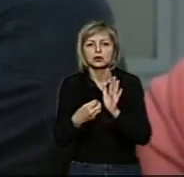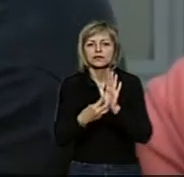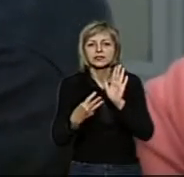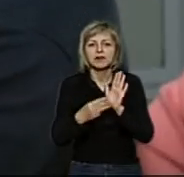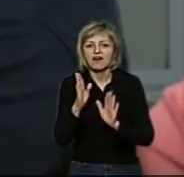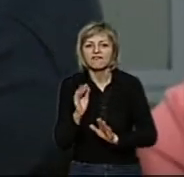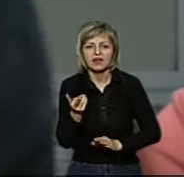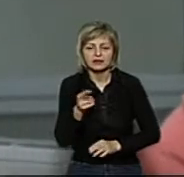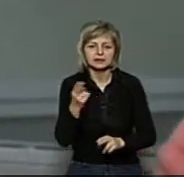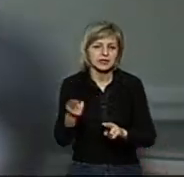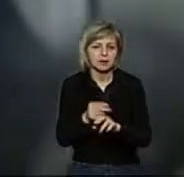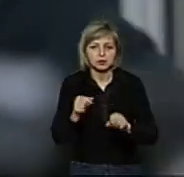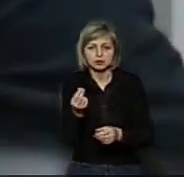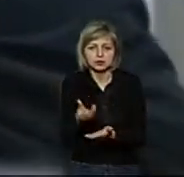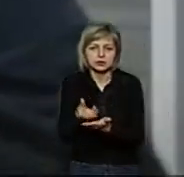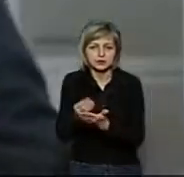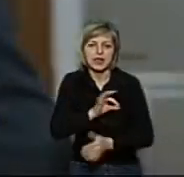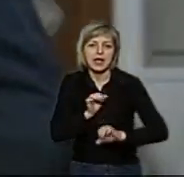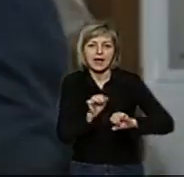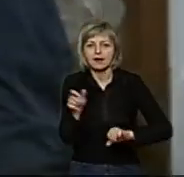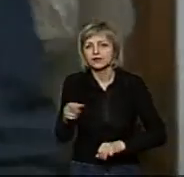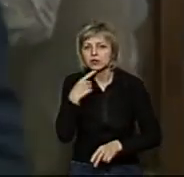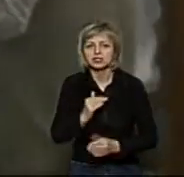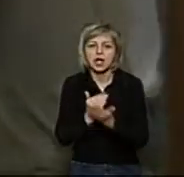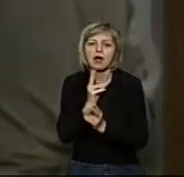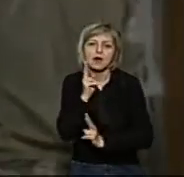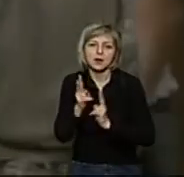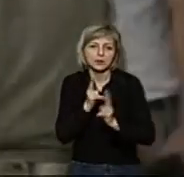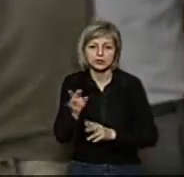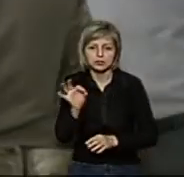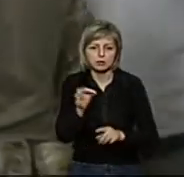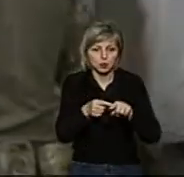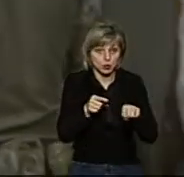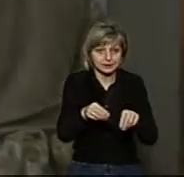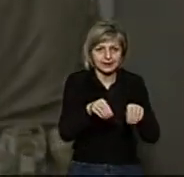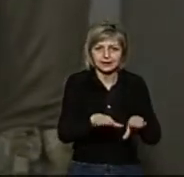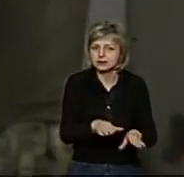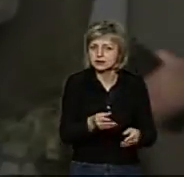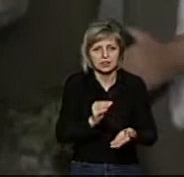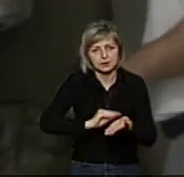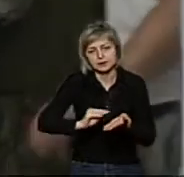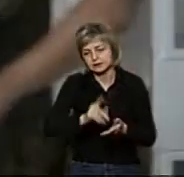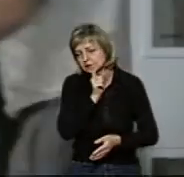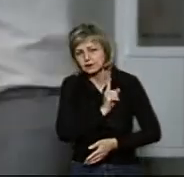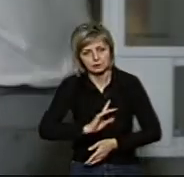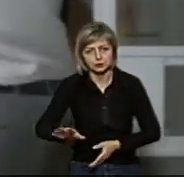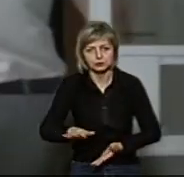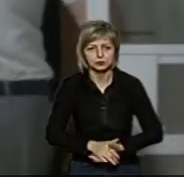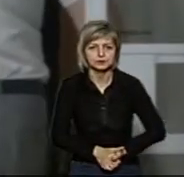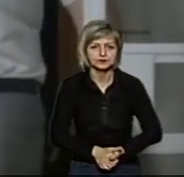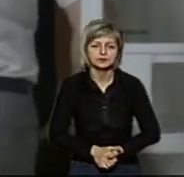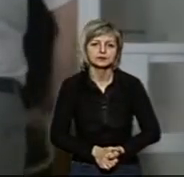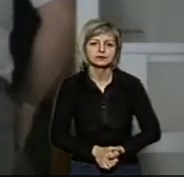без можливості внесення застави. Його адвокат каже, що апеляцію на це рішення подавати не будуть. Павло Мельничук, Віталій Гаврилець. Новини